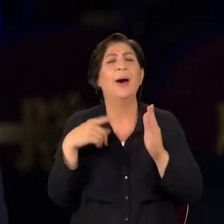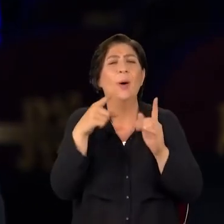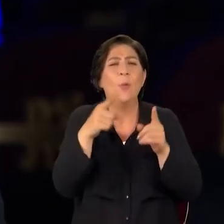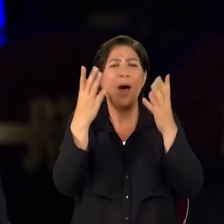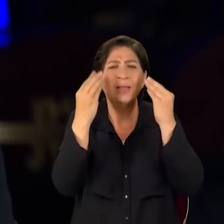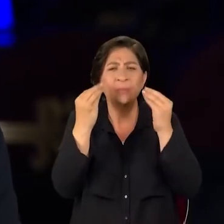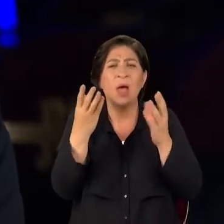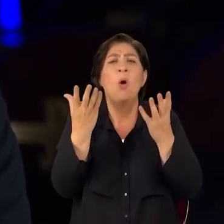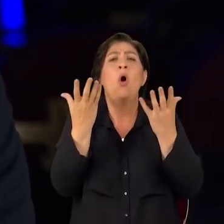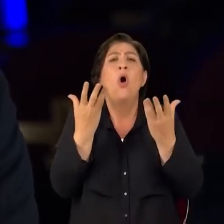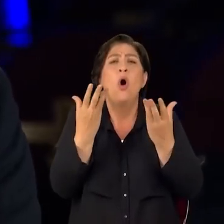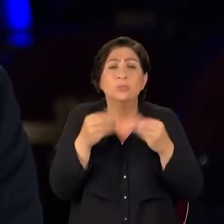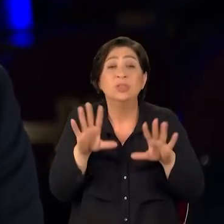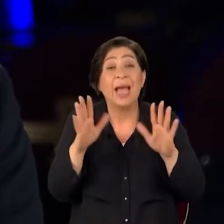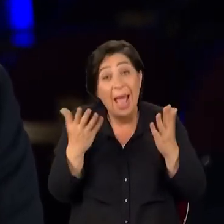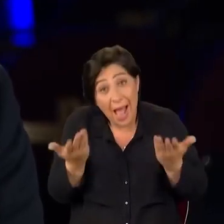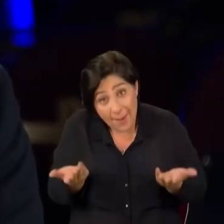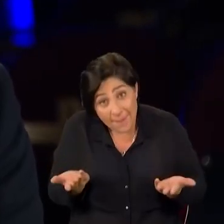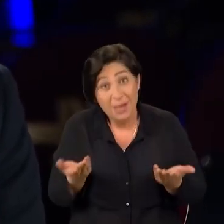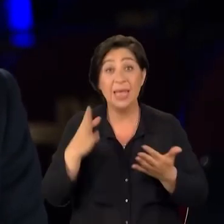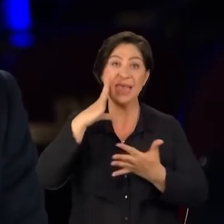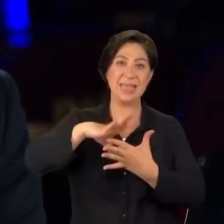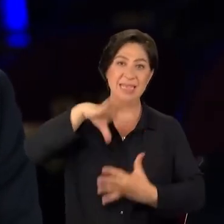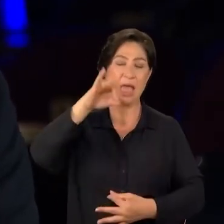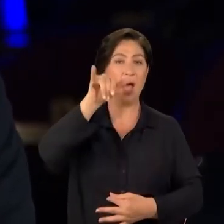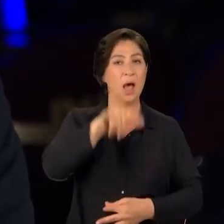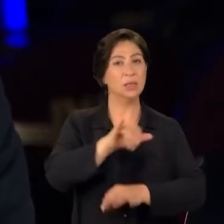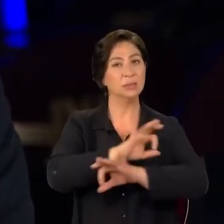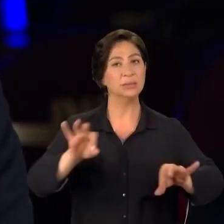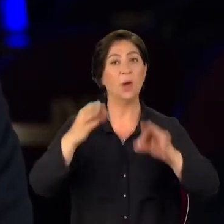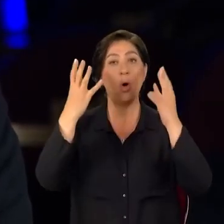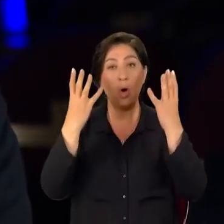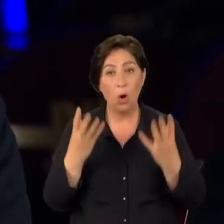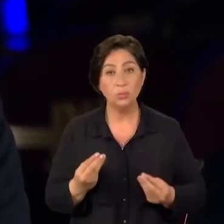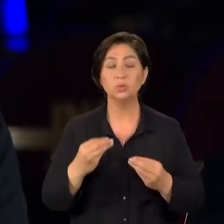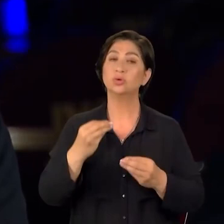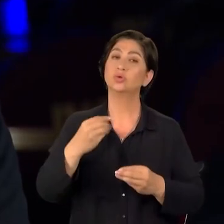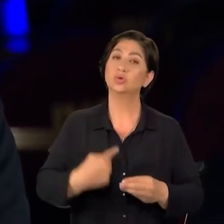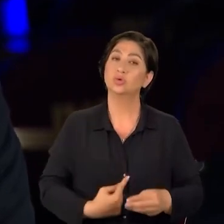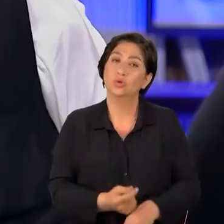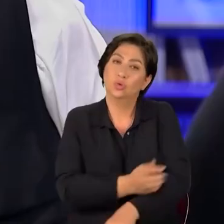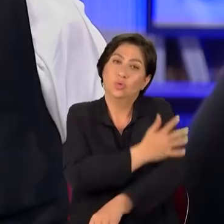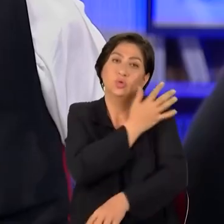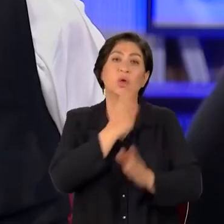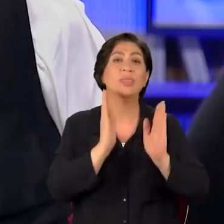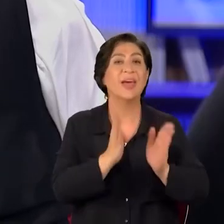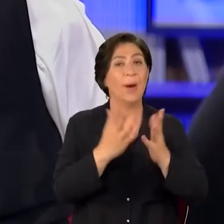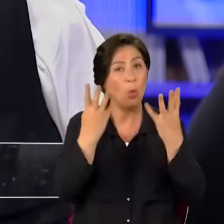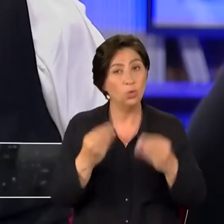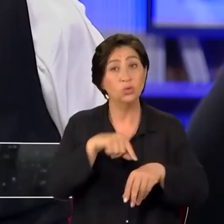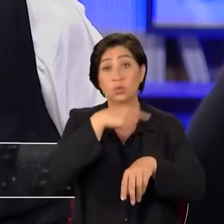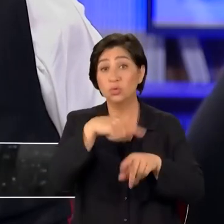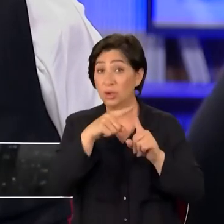bu manada var olmayacaklar. Ama insanoğlunun haksızlığa uğramışlık duygusu devam ettiği müddetçe